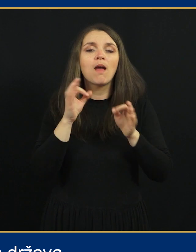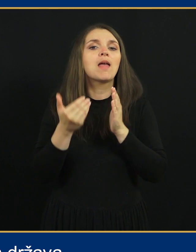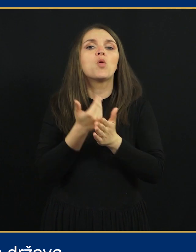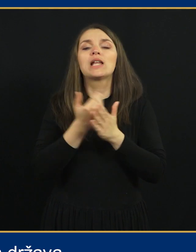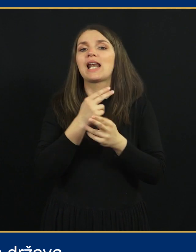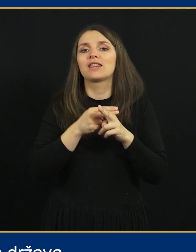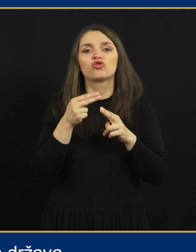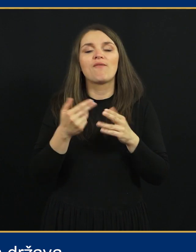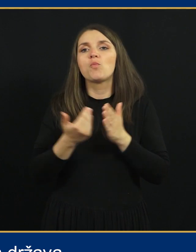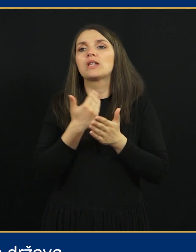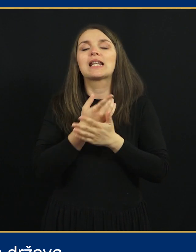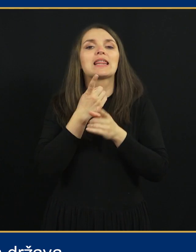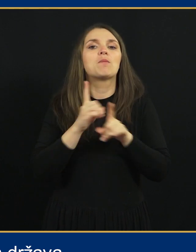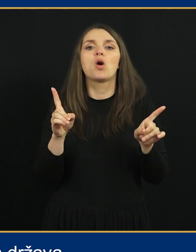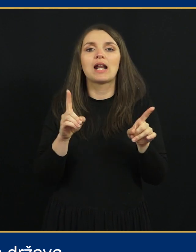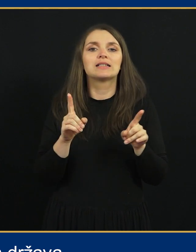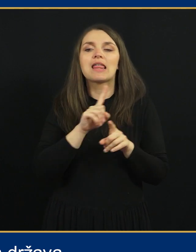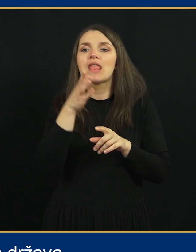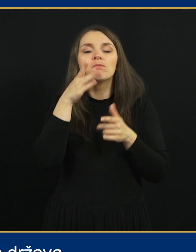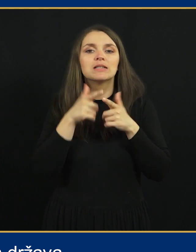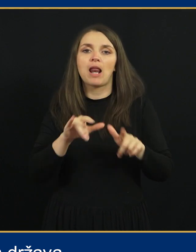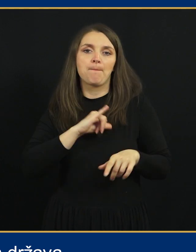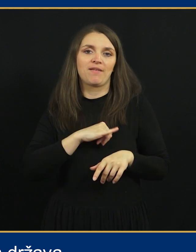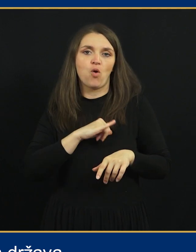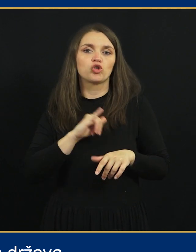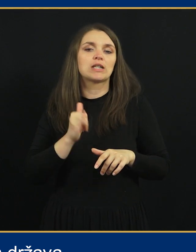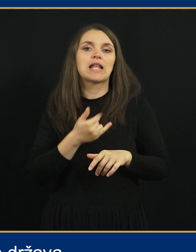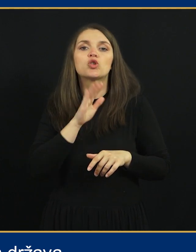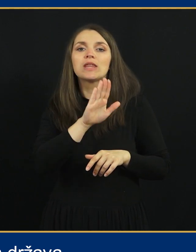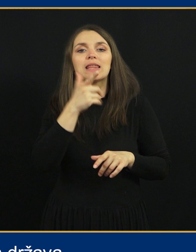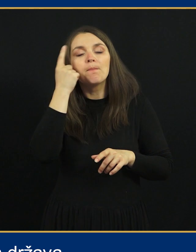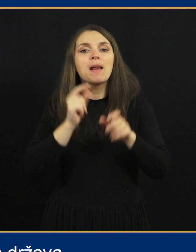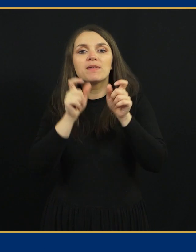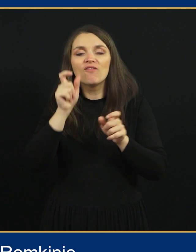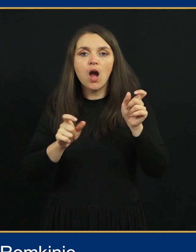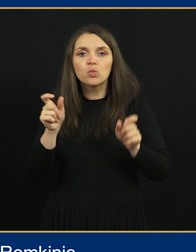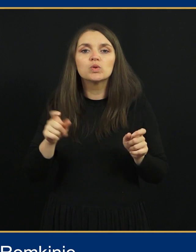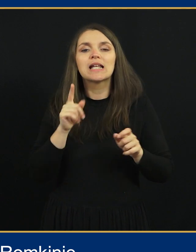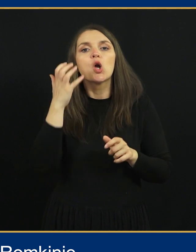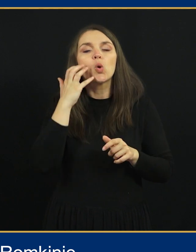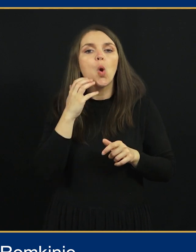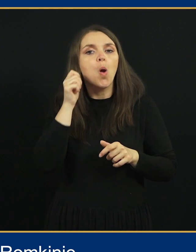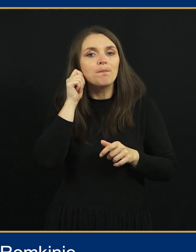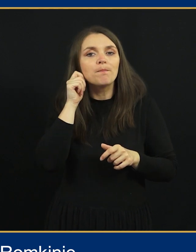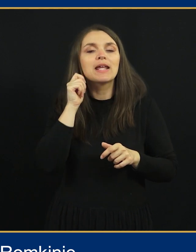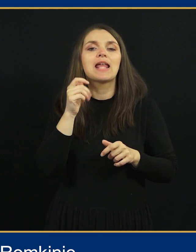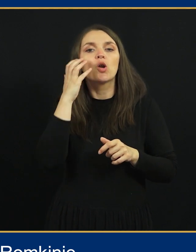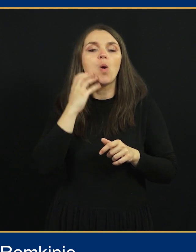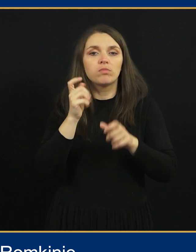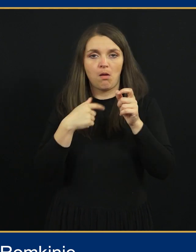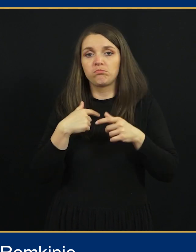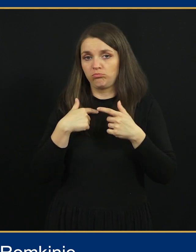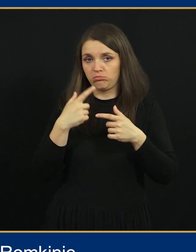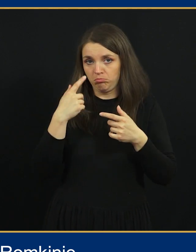21. stoletju si nobena moderna država, moderna demokracija ne bi smela privoščiti, da so njeni prebivalci in Rome